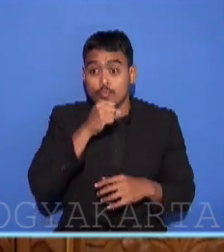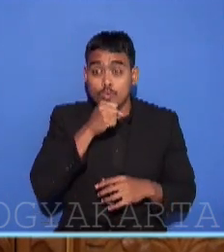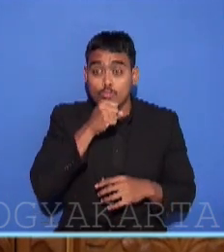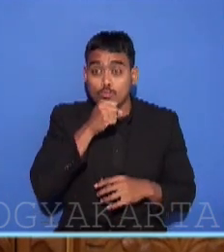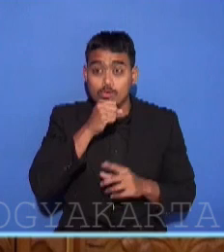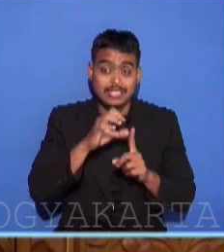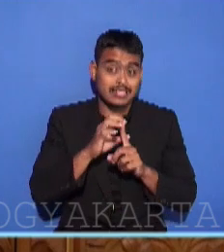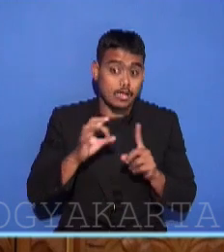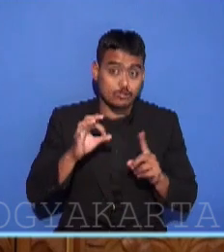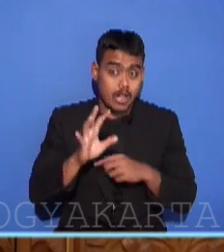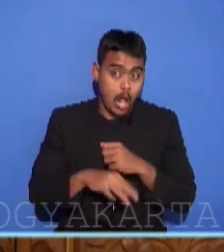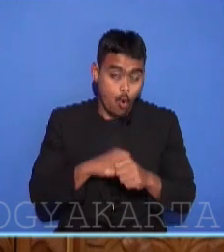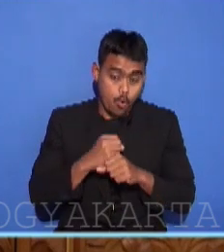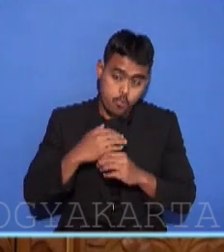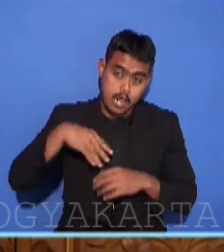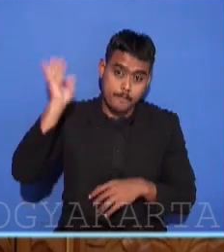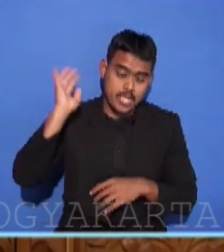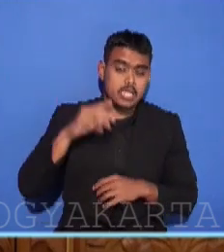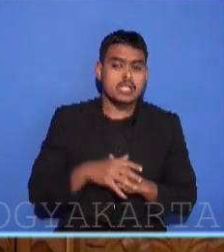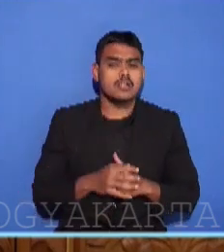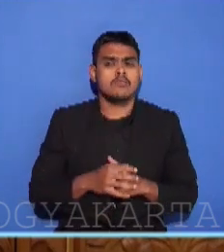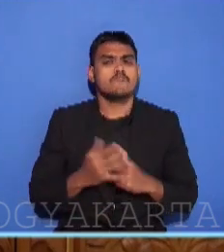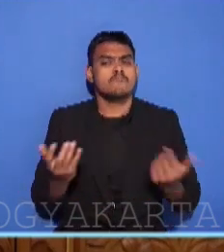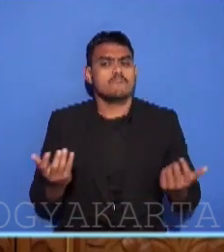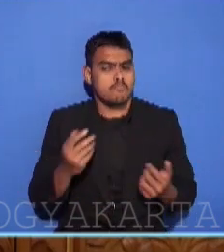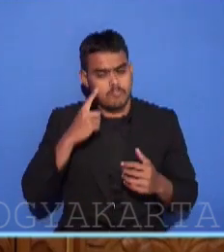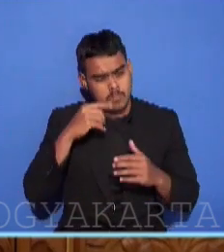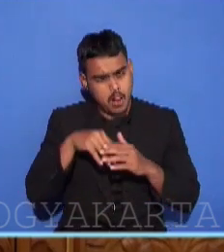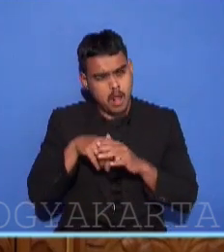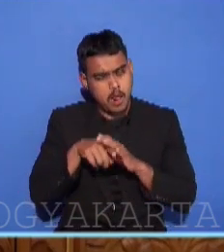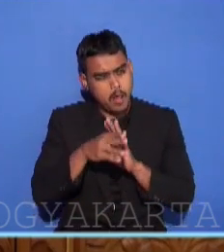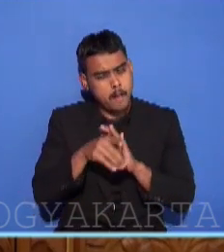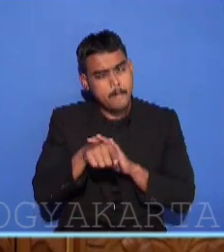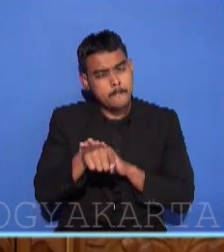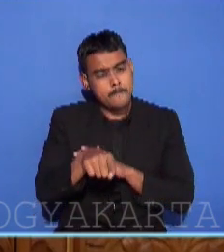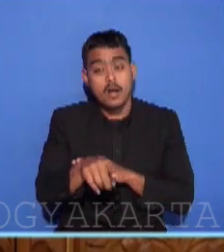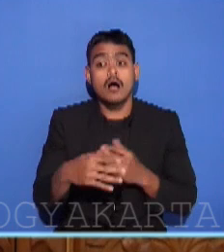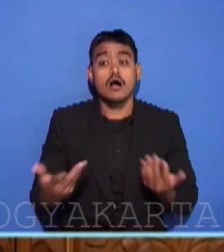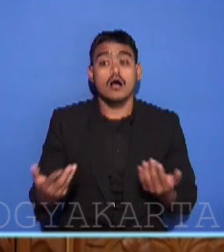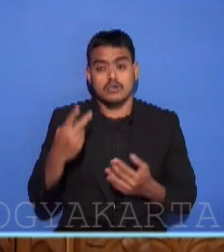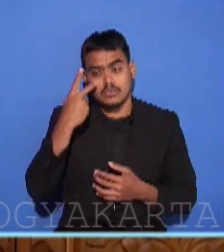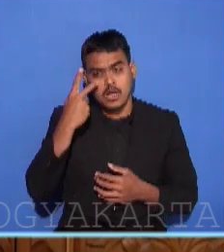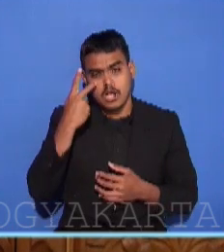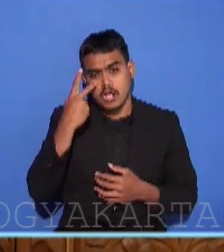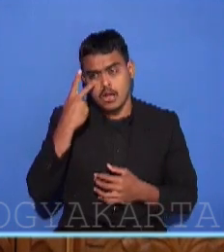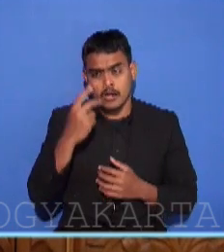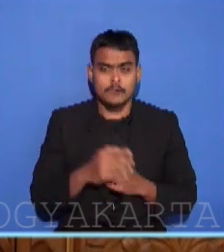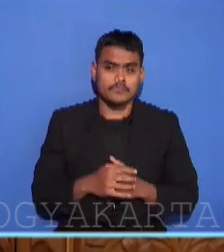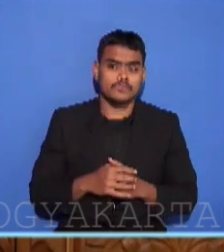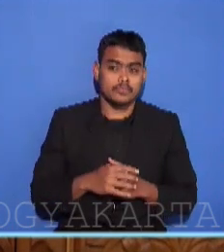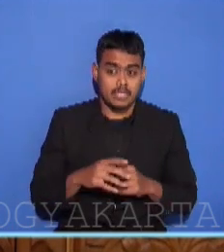meniko kejawijagi sumbering Toyo ing salebeting Siti rantening ekosistem jalaran Dados